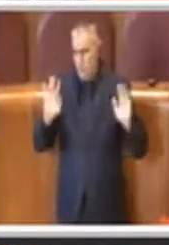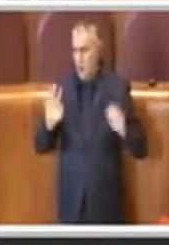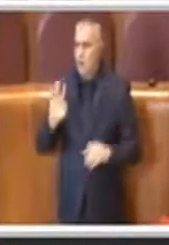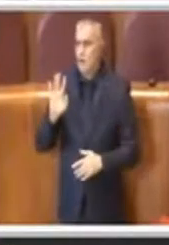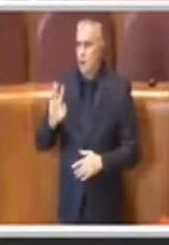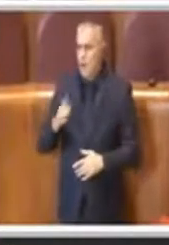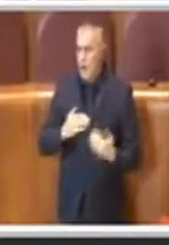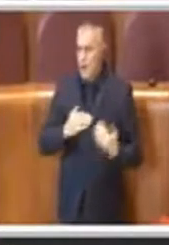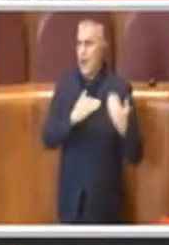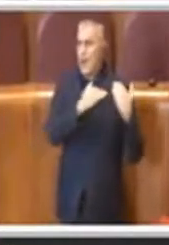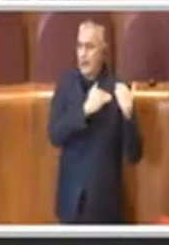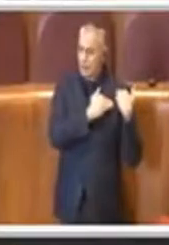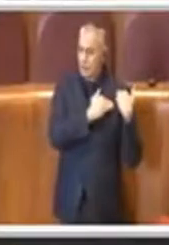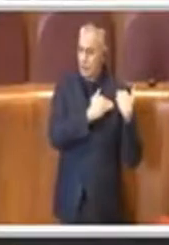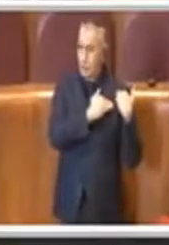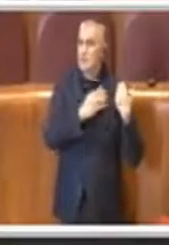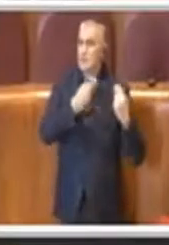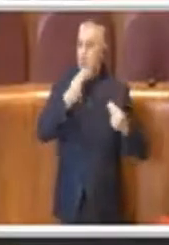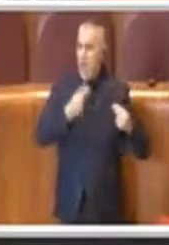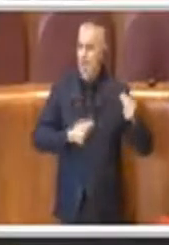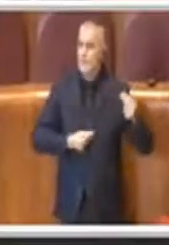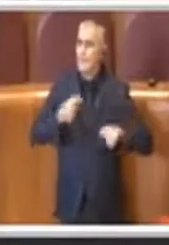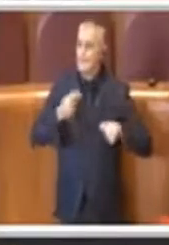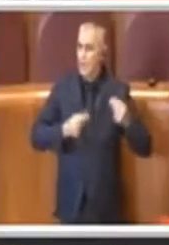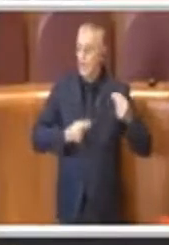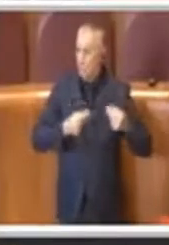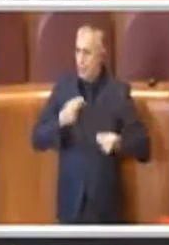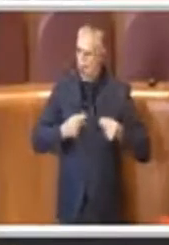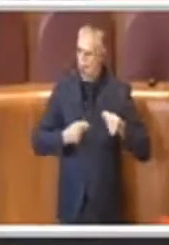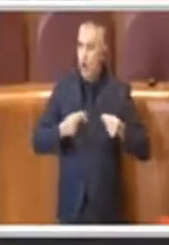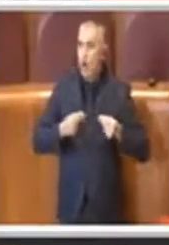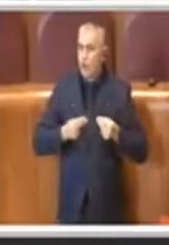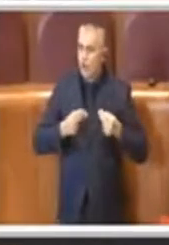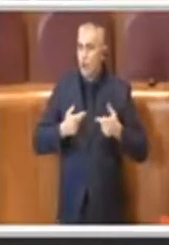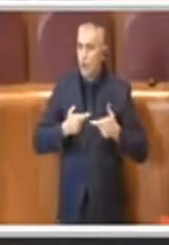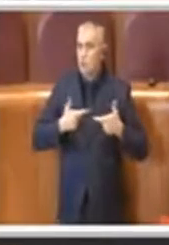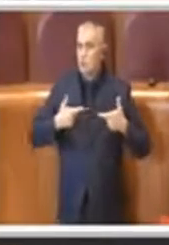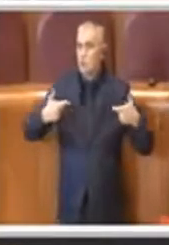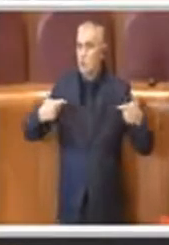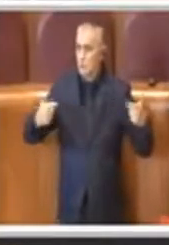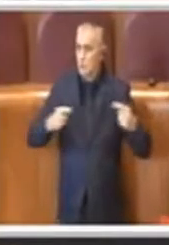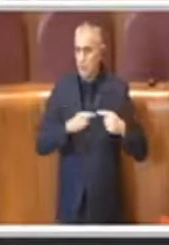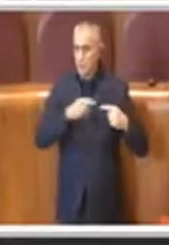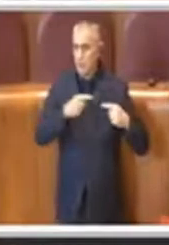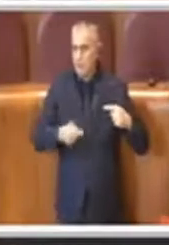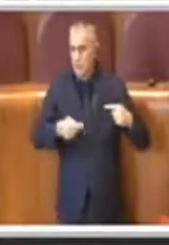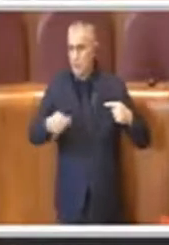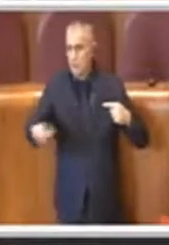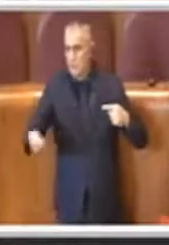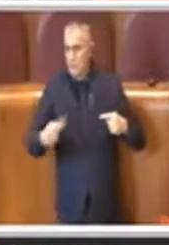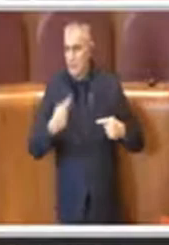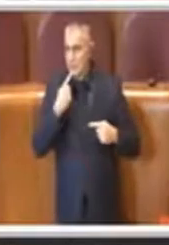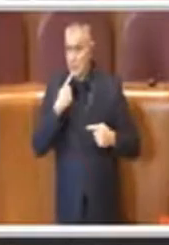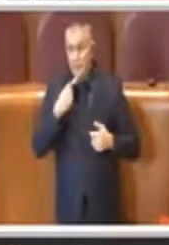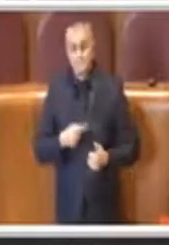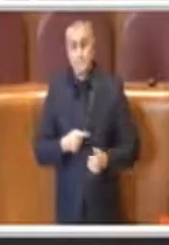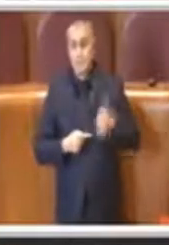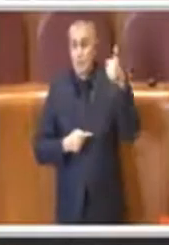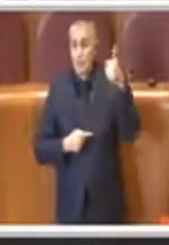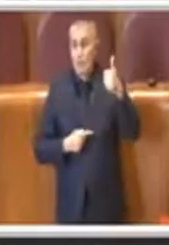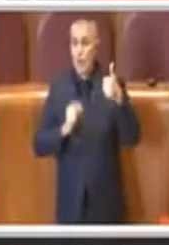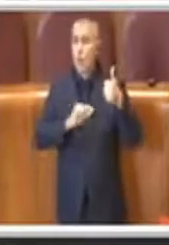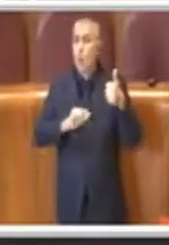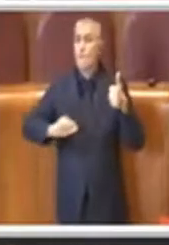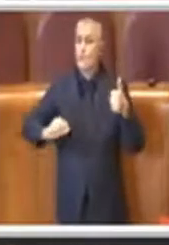che le responsabilità amministrative sono in cascata, innanzitutto dell'ufficio dell'avvocatura che